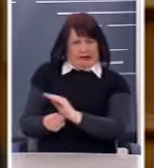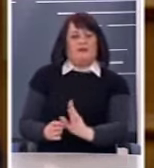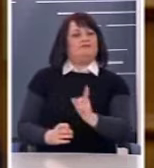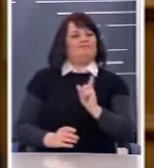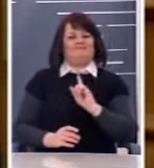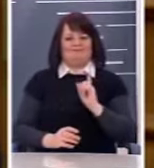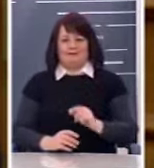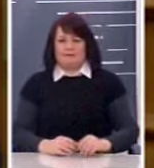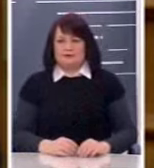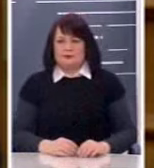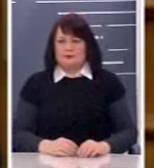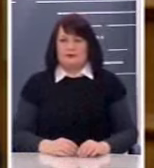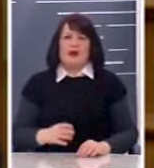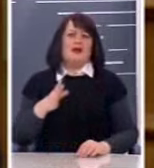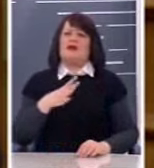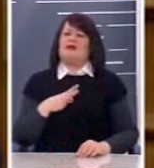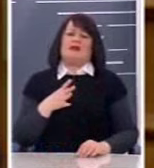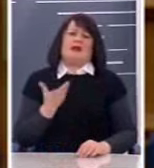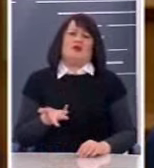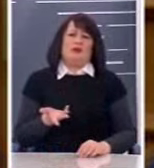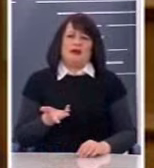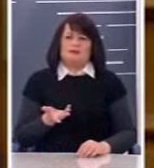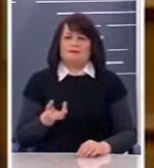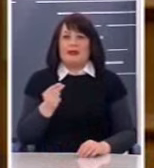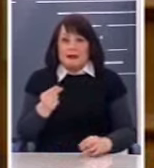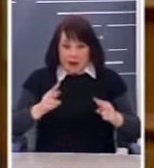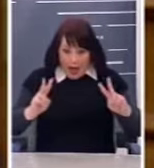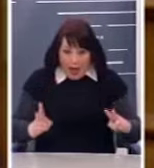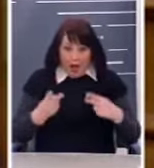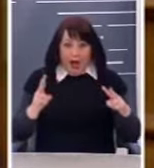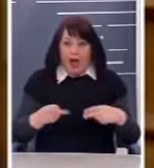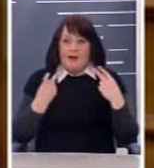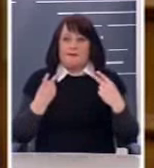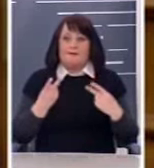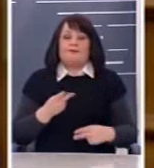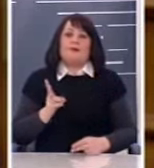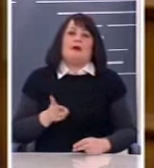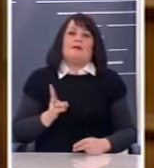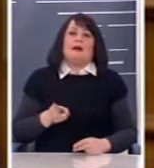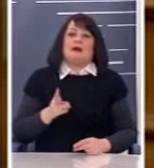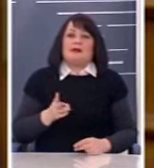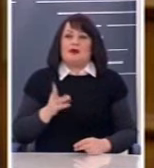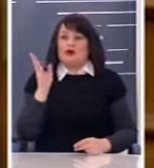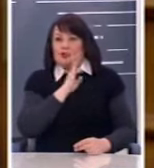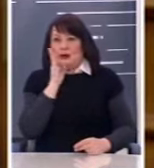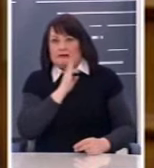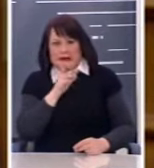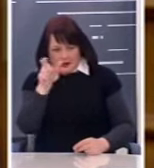Βεβαίως δεν πάμε να δημιουργήσουμε θέμα εκεί όπου υπάρχει ο κίνδυνος να δεσφημίσουμε ανθρώπου χωρίς